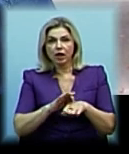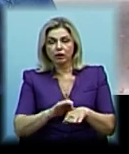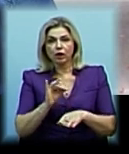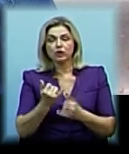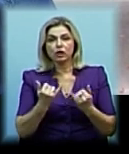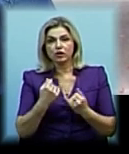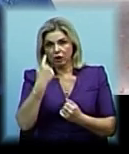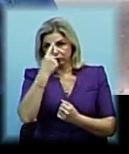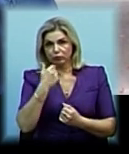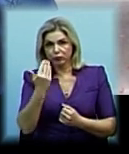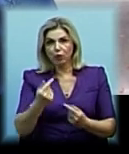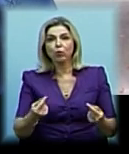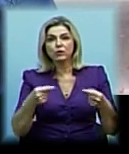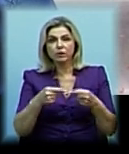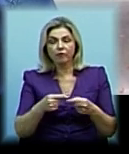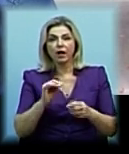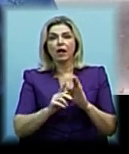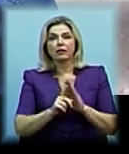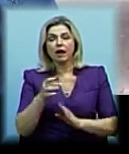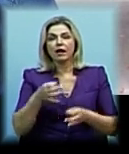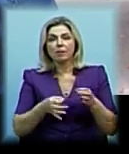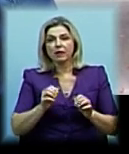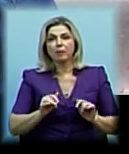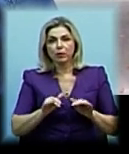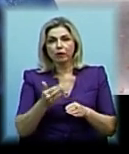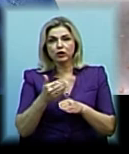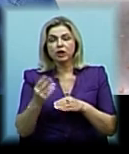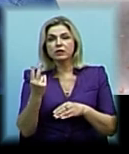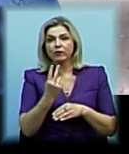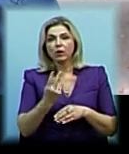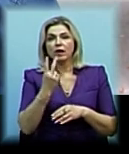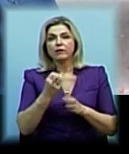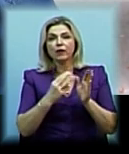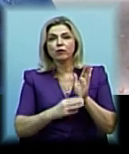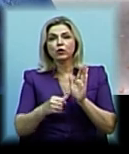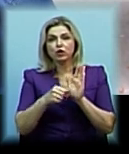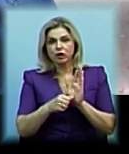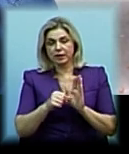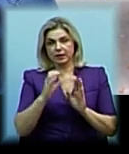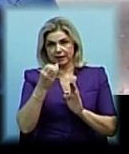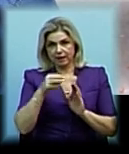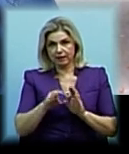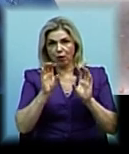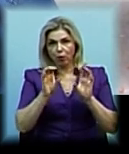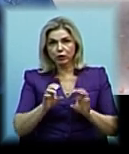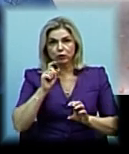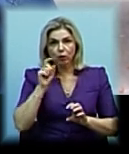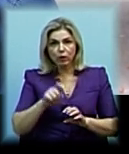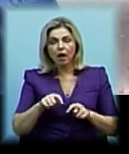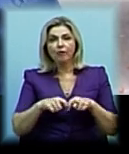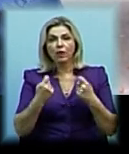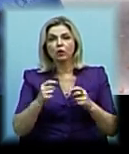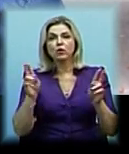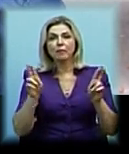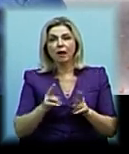жінки встановлюється. Порушено кримінальне провадження за частиною 2 статті 286 Кримінального кодексу України. Це порушення